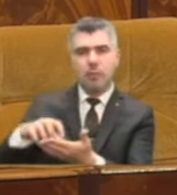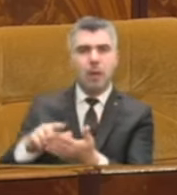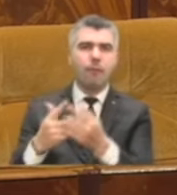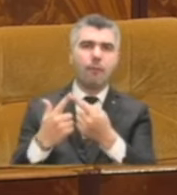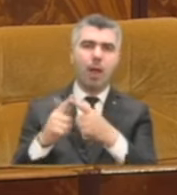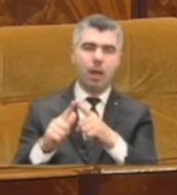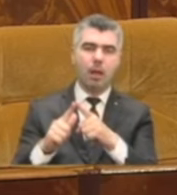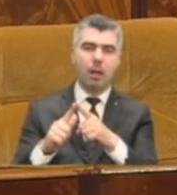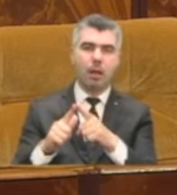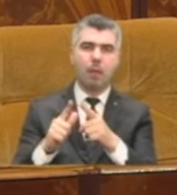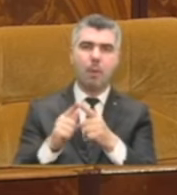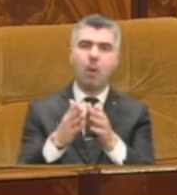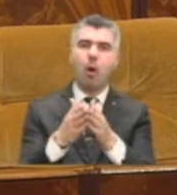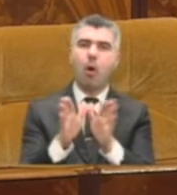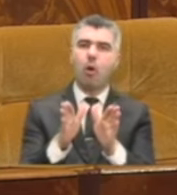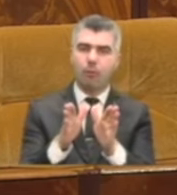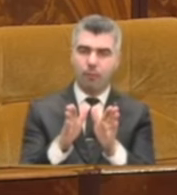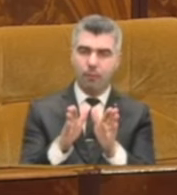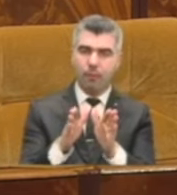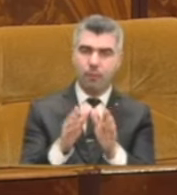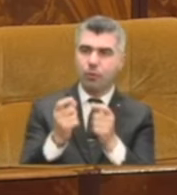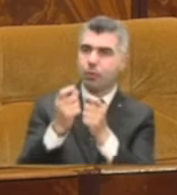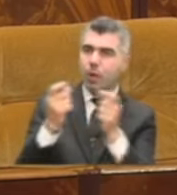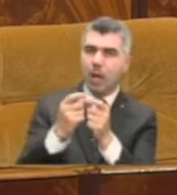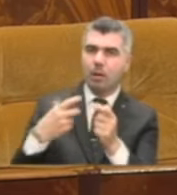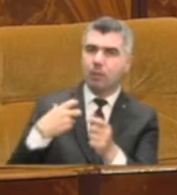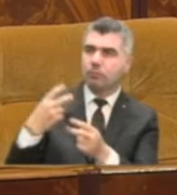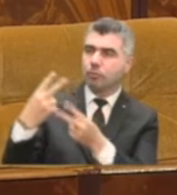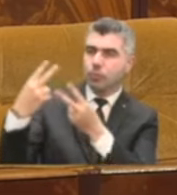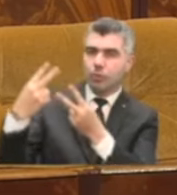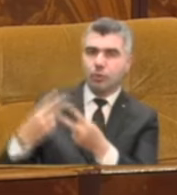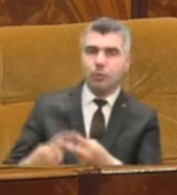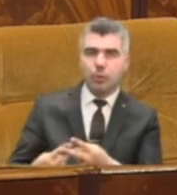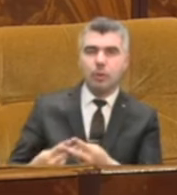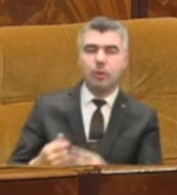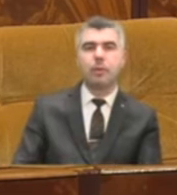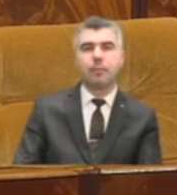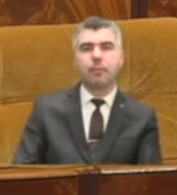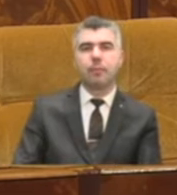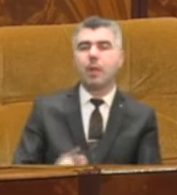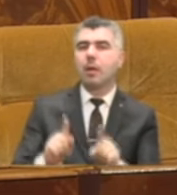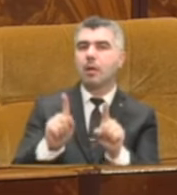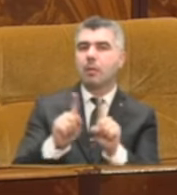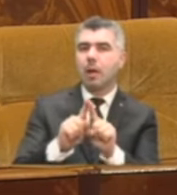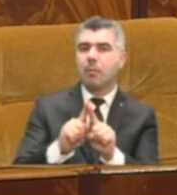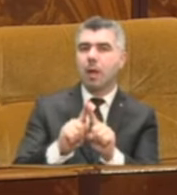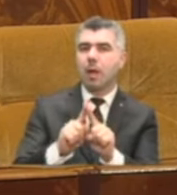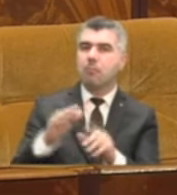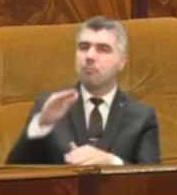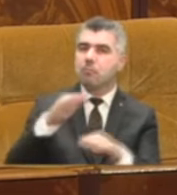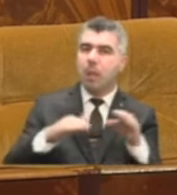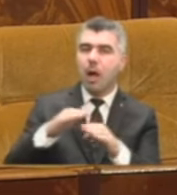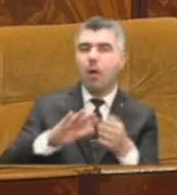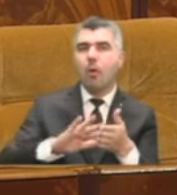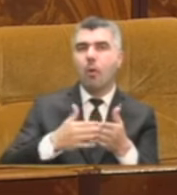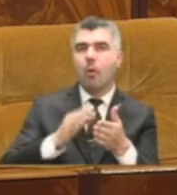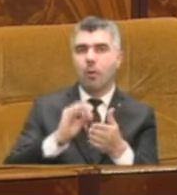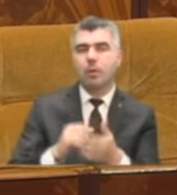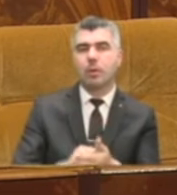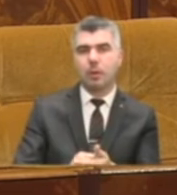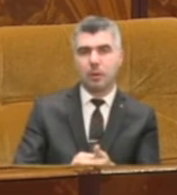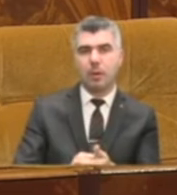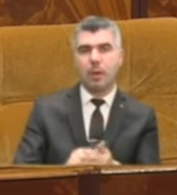اللي يتفتح باب الاستثمار الاجانب. دابا الا خدينا يعني في الشريط البحري تبارك الله، راه التكلفه